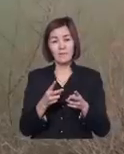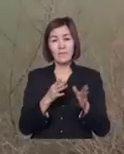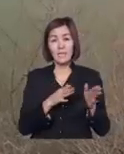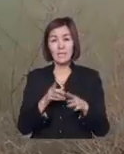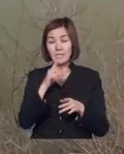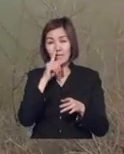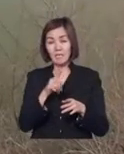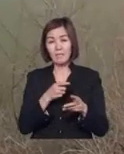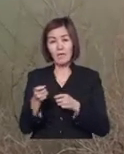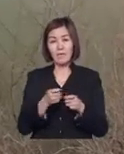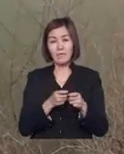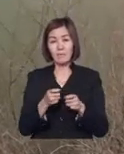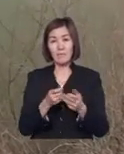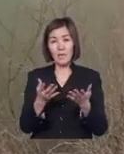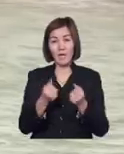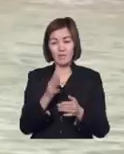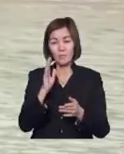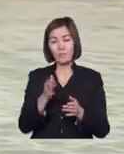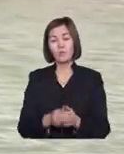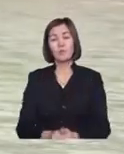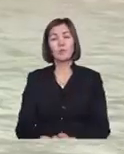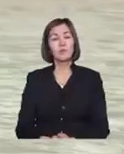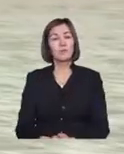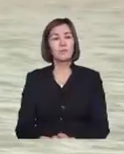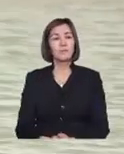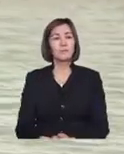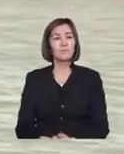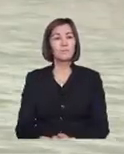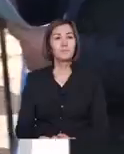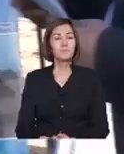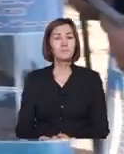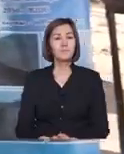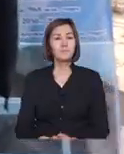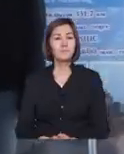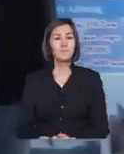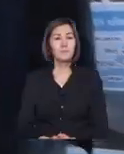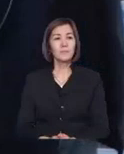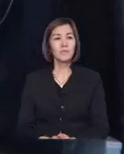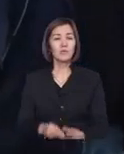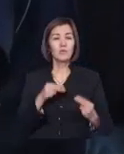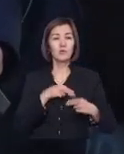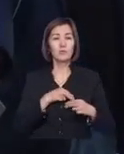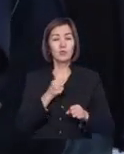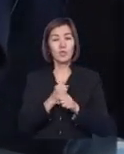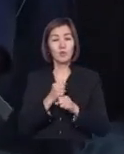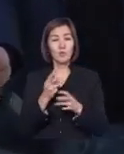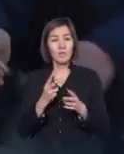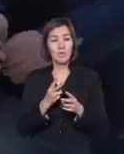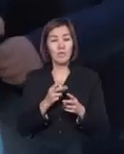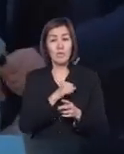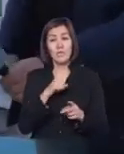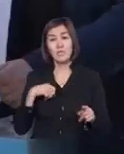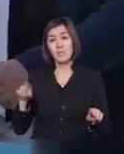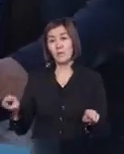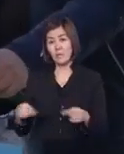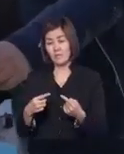келтірмесе, әкімдіктің балансына өткізейік деген ұсыныс айтты. Қазір отбасымен давай жұмыс істейік, или өздері қалыпқа келтірсін, или